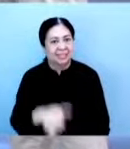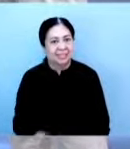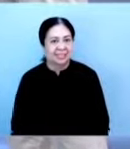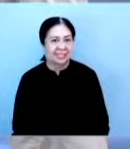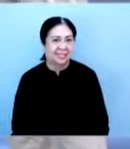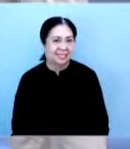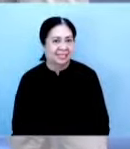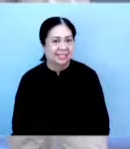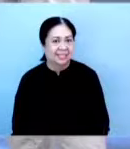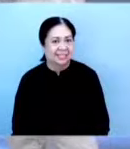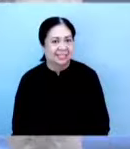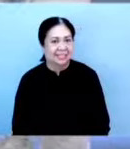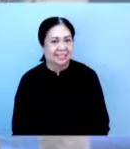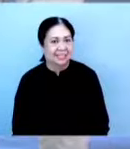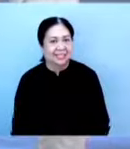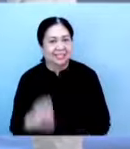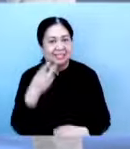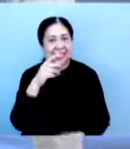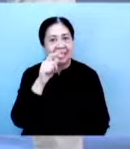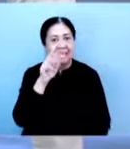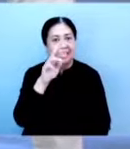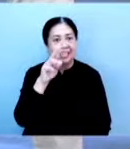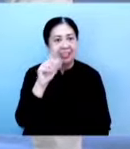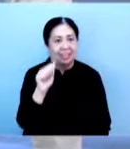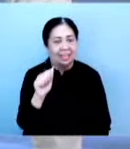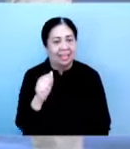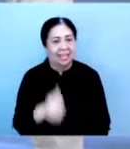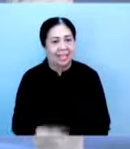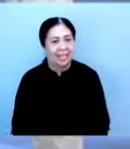pinapadede ako sa inyo sa 18